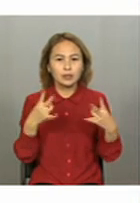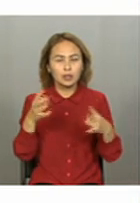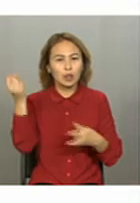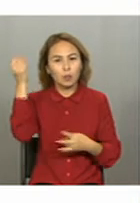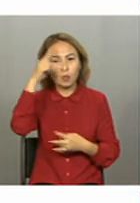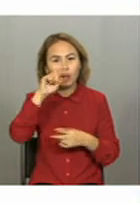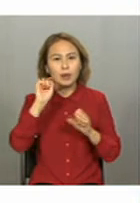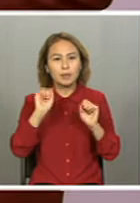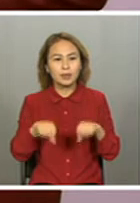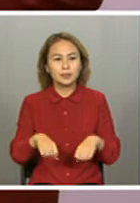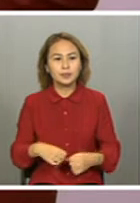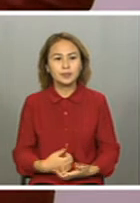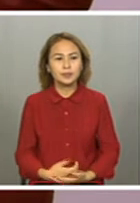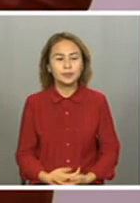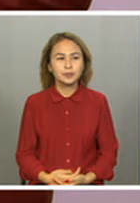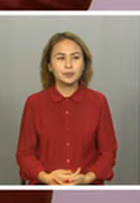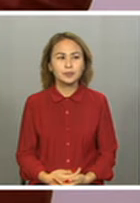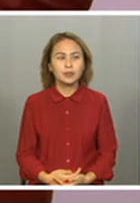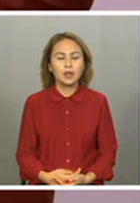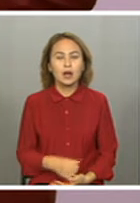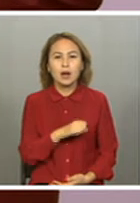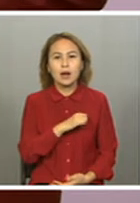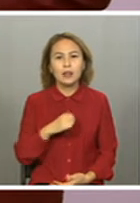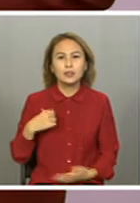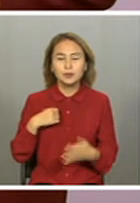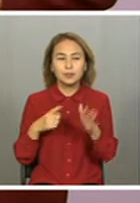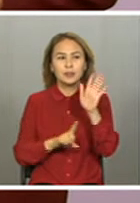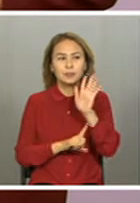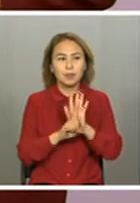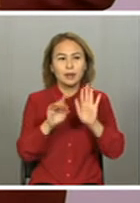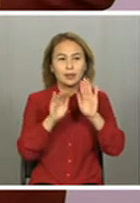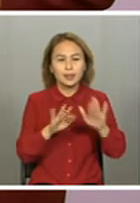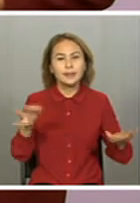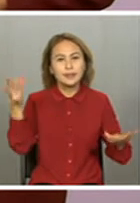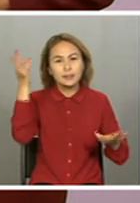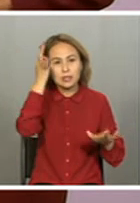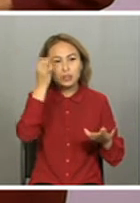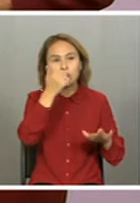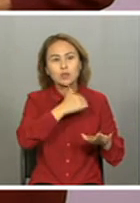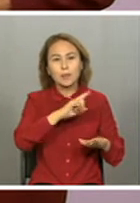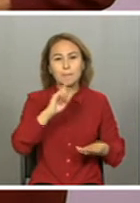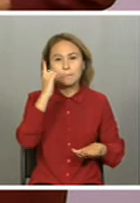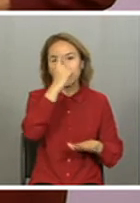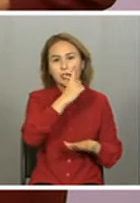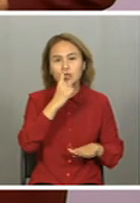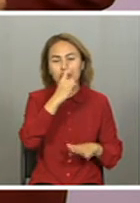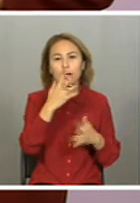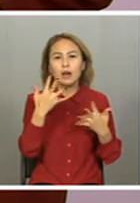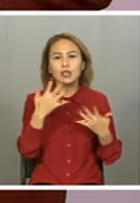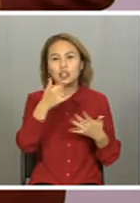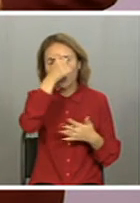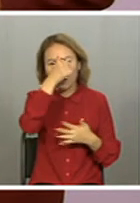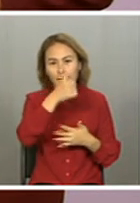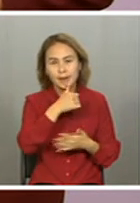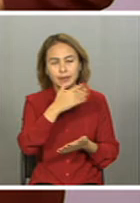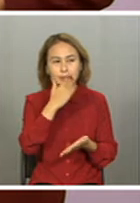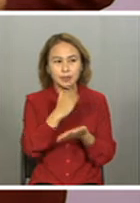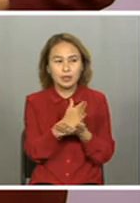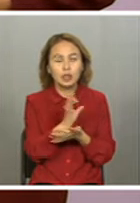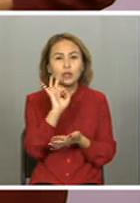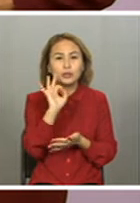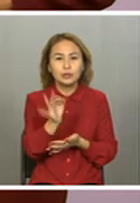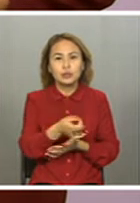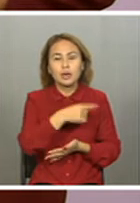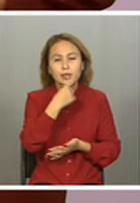ма? Алдымен балалар, еске түсірейік, бір жылда қанша ай бар? Дұрыс айтасындар,